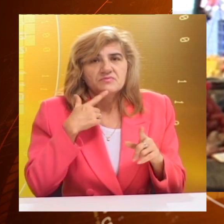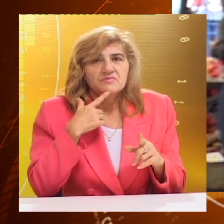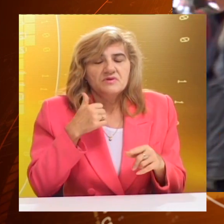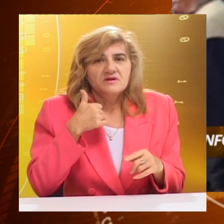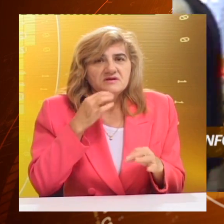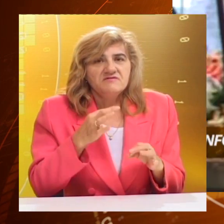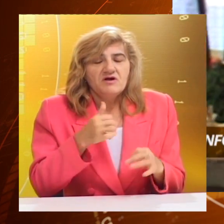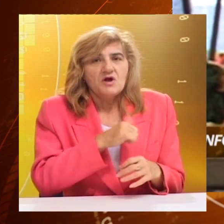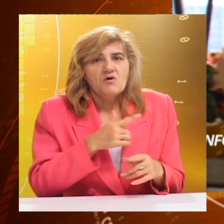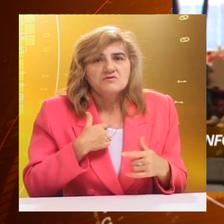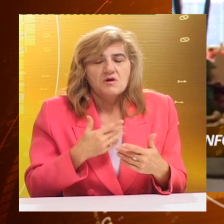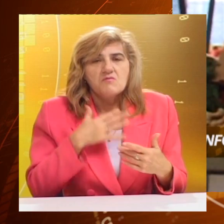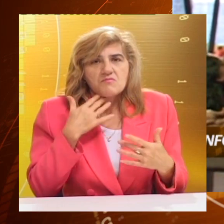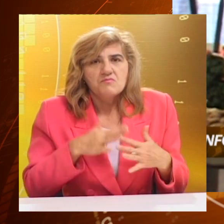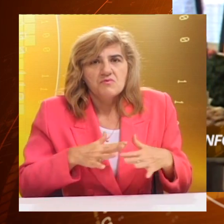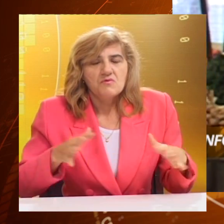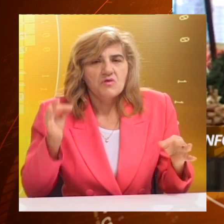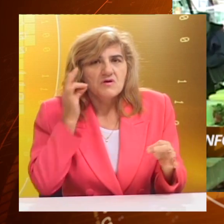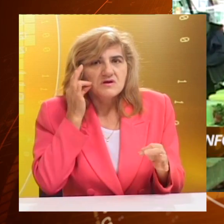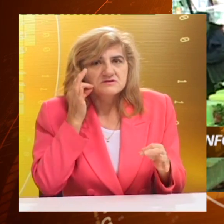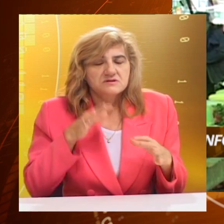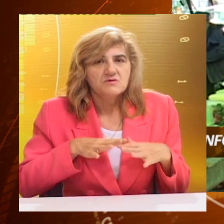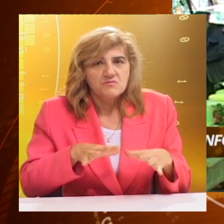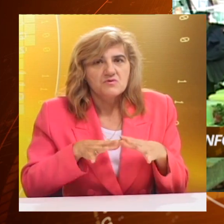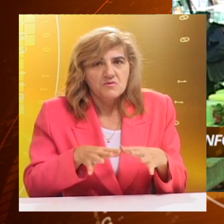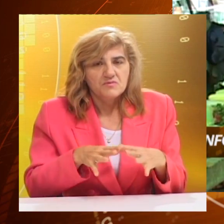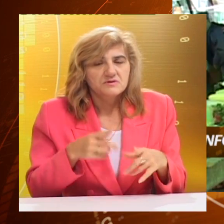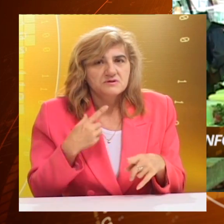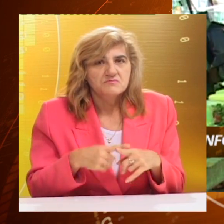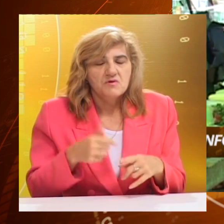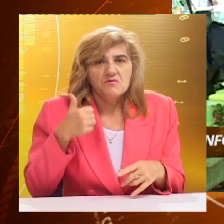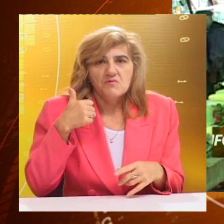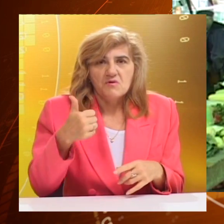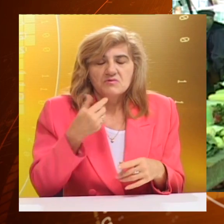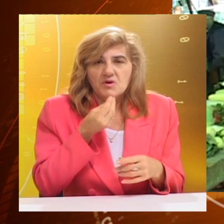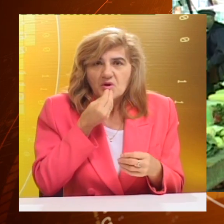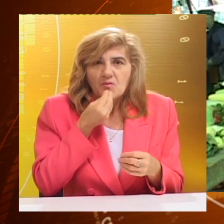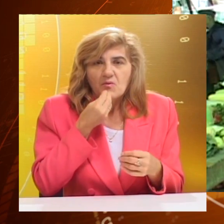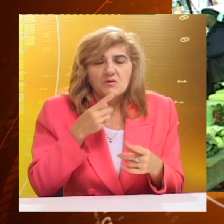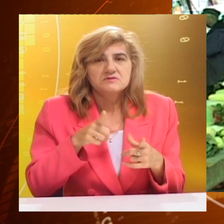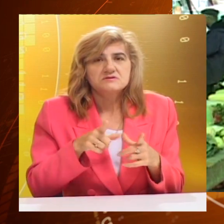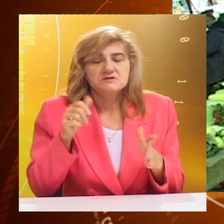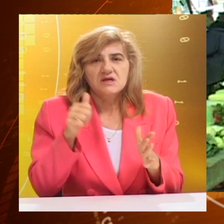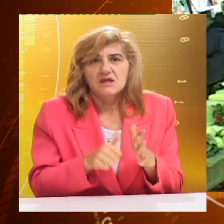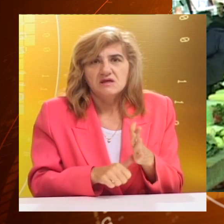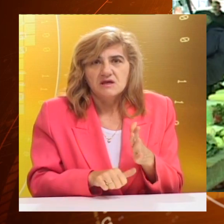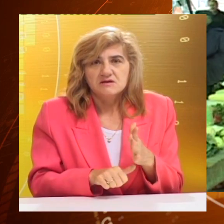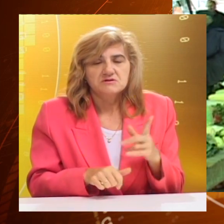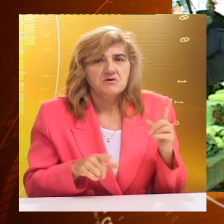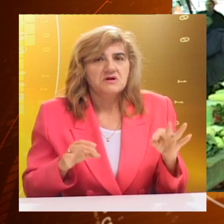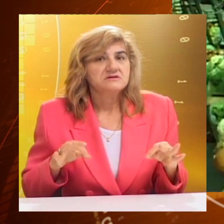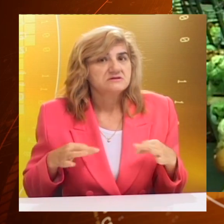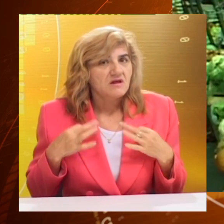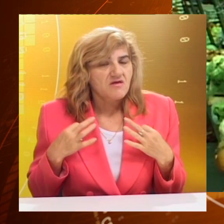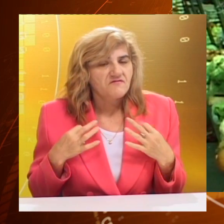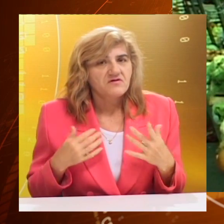Antal Šipoš ističe da svake godine ostavlja velike količine kiselog kupusa. Kao razloge za to navodi fenomenalan ukus, jednostavnu proceduru